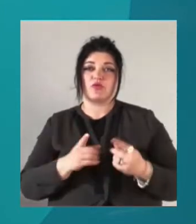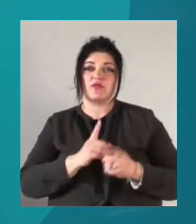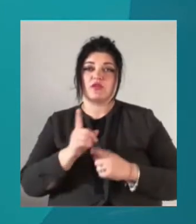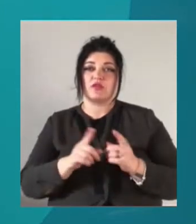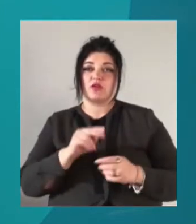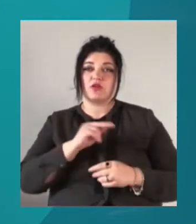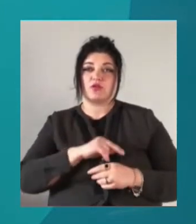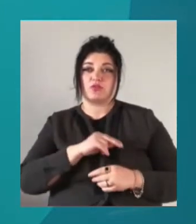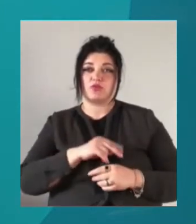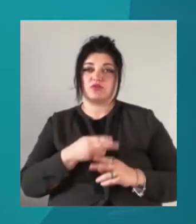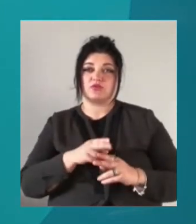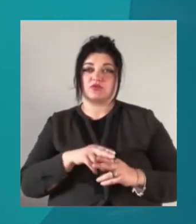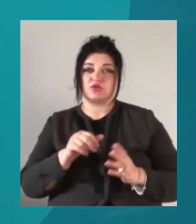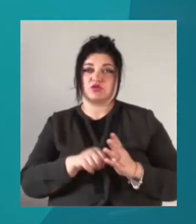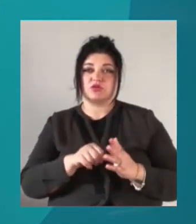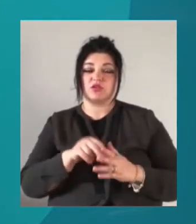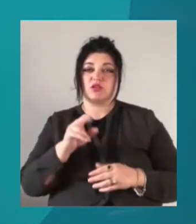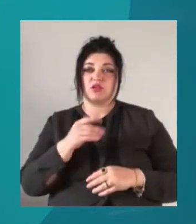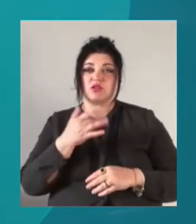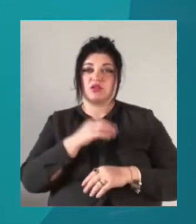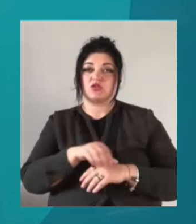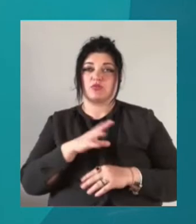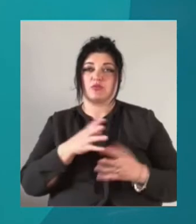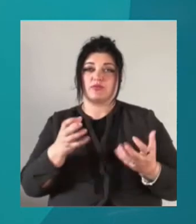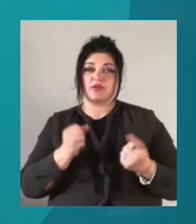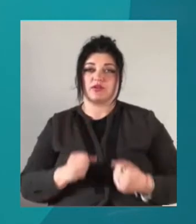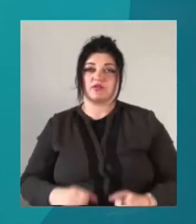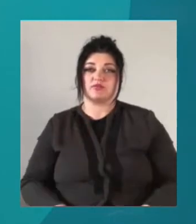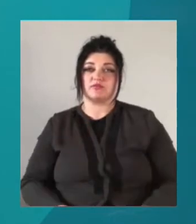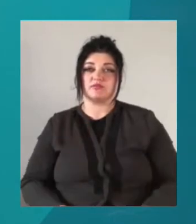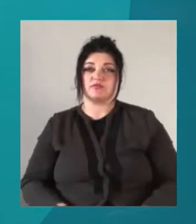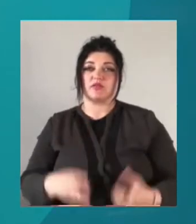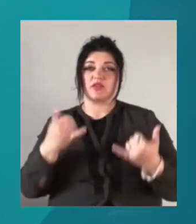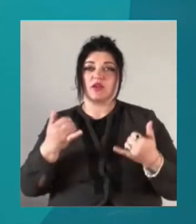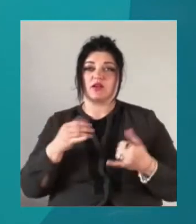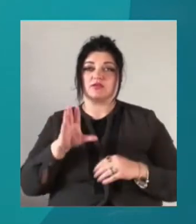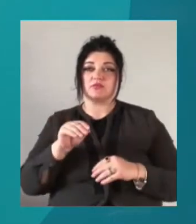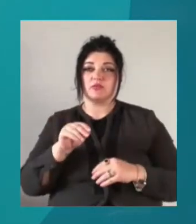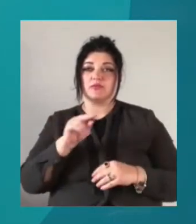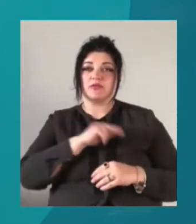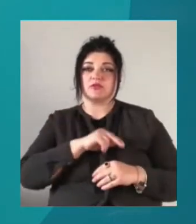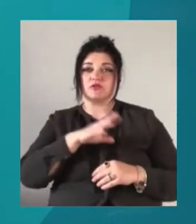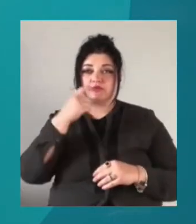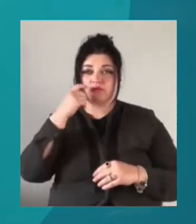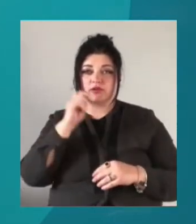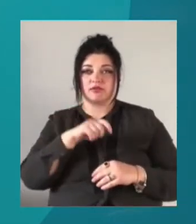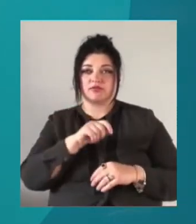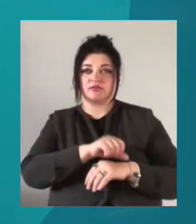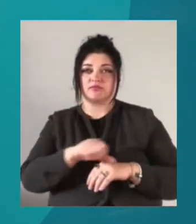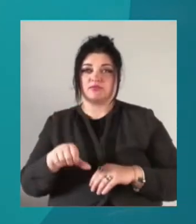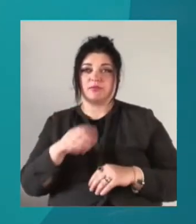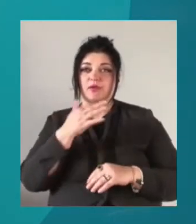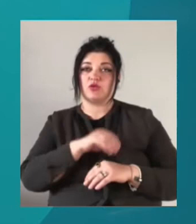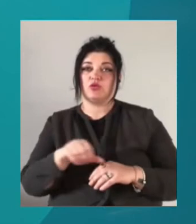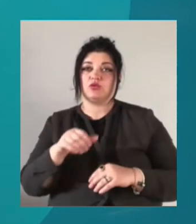пропуску на державному кордоні з Республікою Молдова та країнами ЄС. Наразі пункти пропуску працюють з українського боку. Прикордонні служби